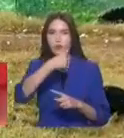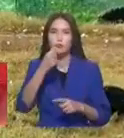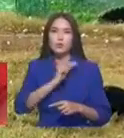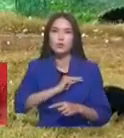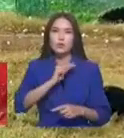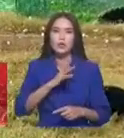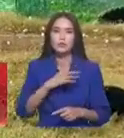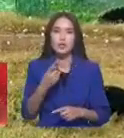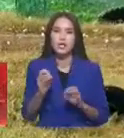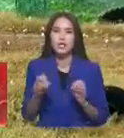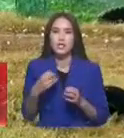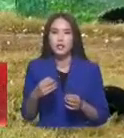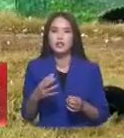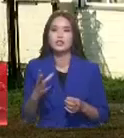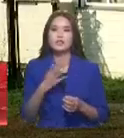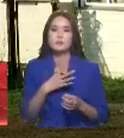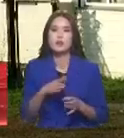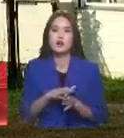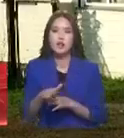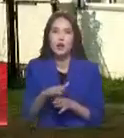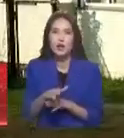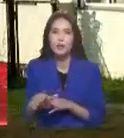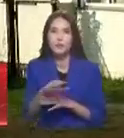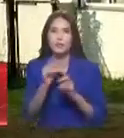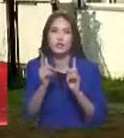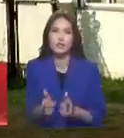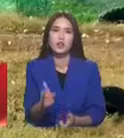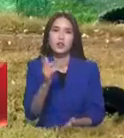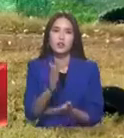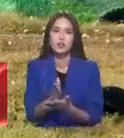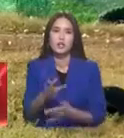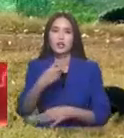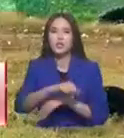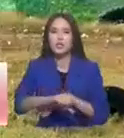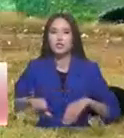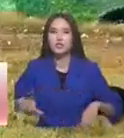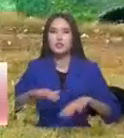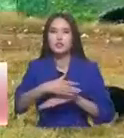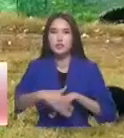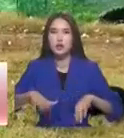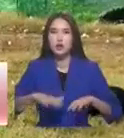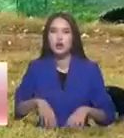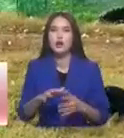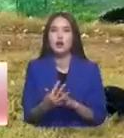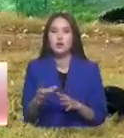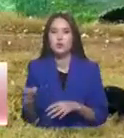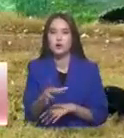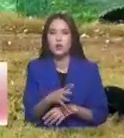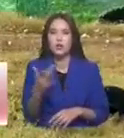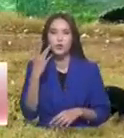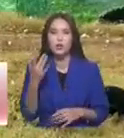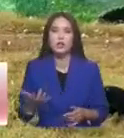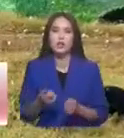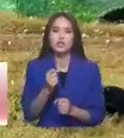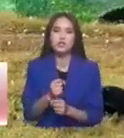отзывчивый, всегда выполняет свои обязанности. А с водой вопросы решили. По территории Беловского сельского округа всегда чистенько. Сейчас